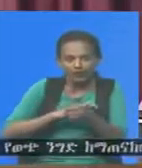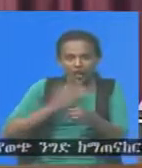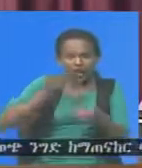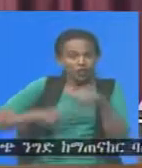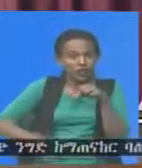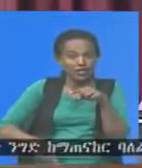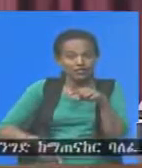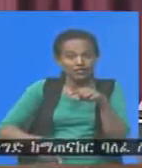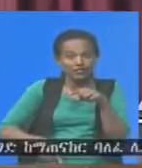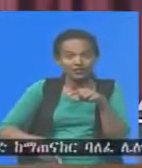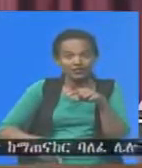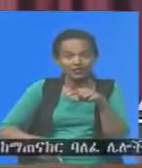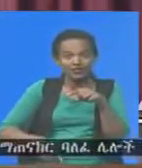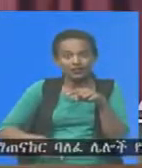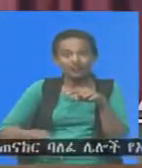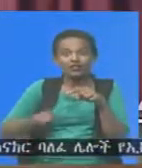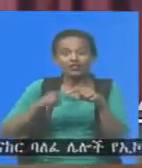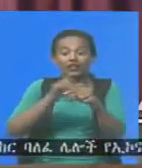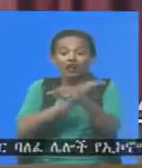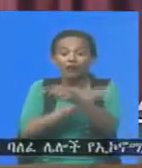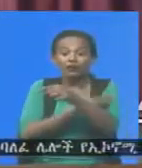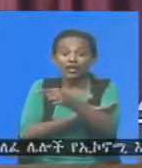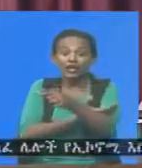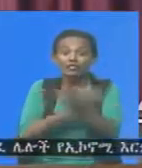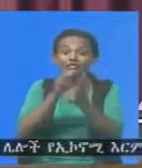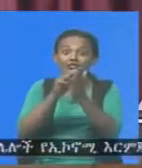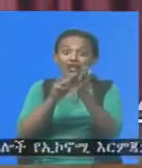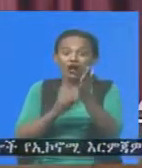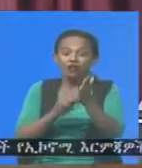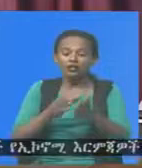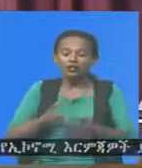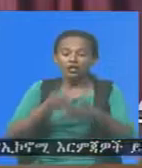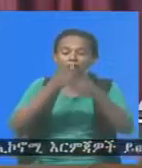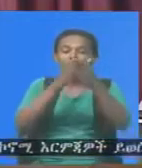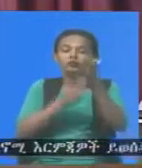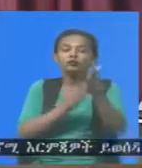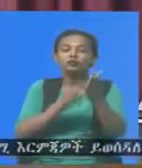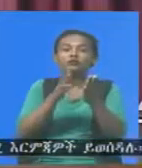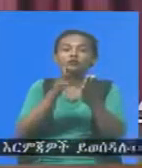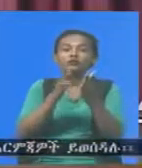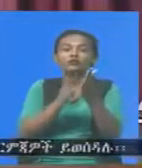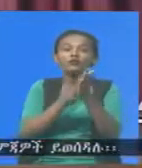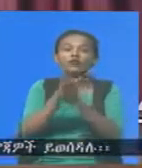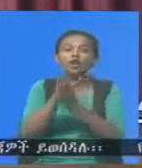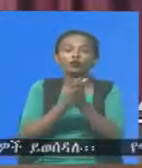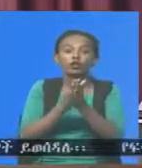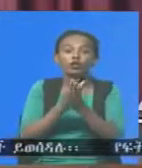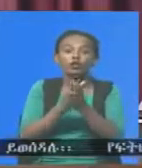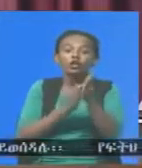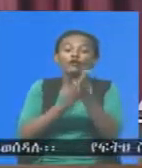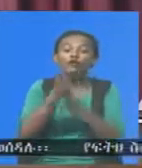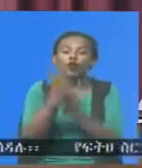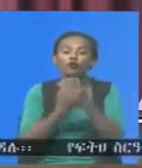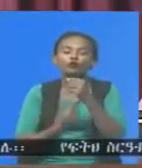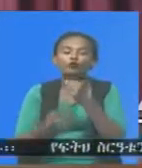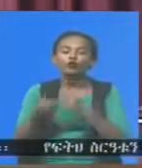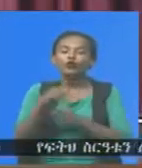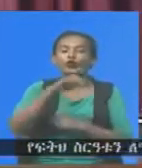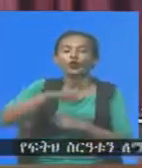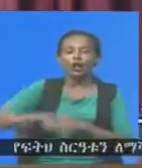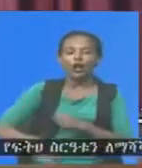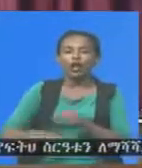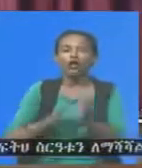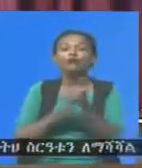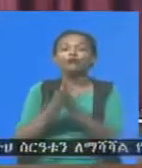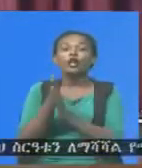ካልቻል የካፒታሊስት ስርዓት መገንባት ፍላጎታችን ፍላጎት ብቻ ሆኖ ይቀራል። ፍላጎት ሆኖ